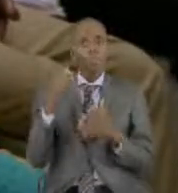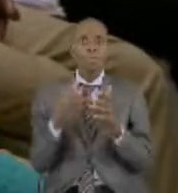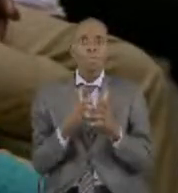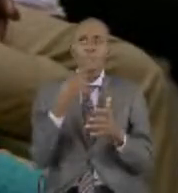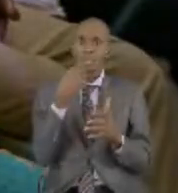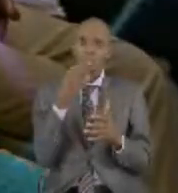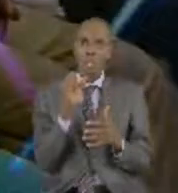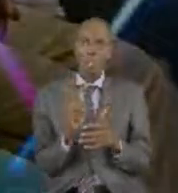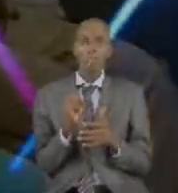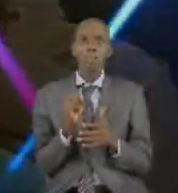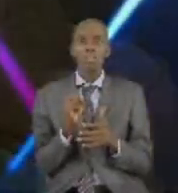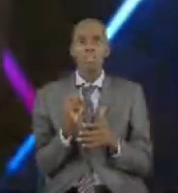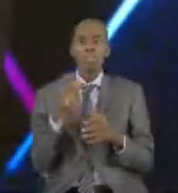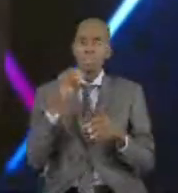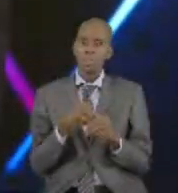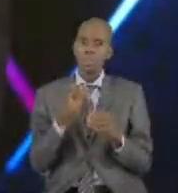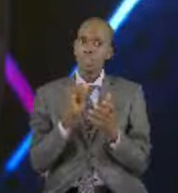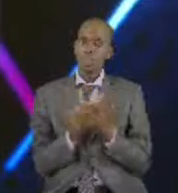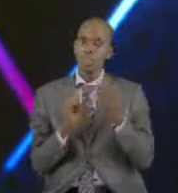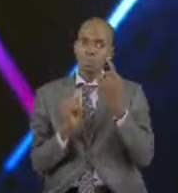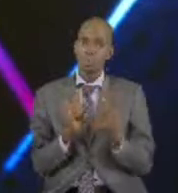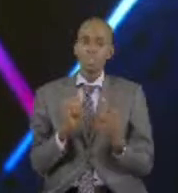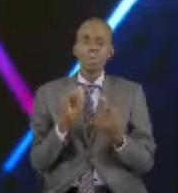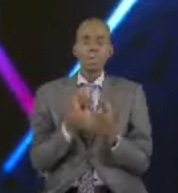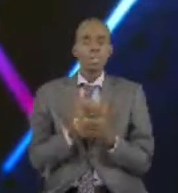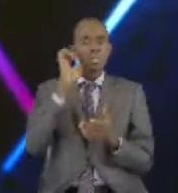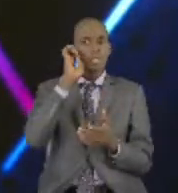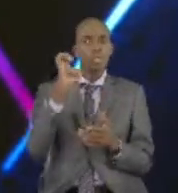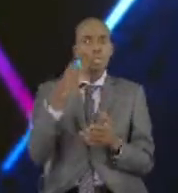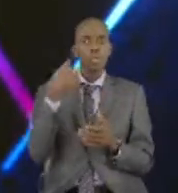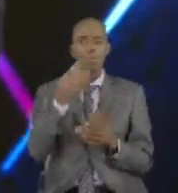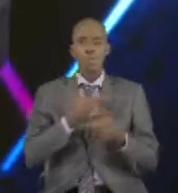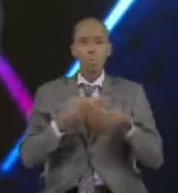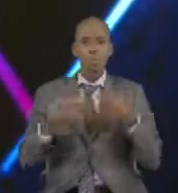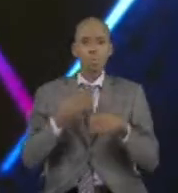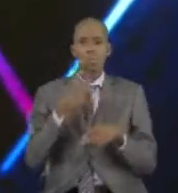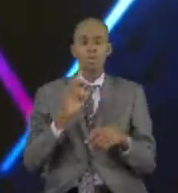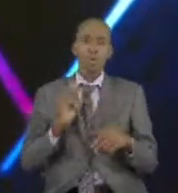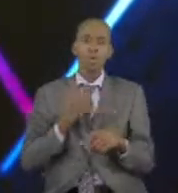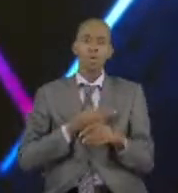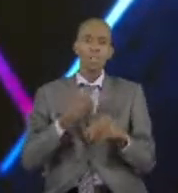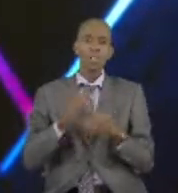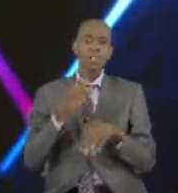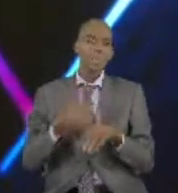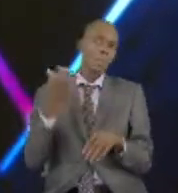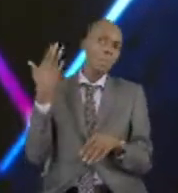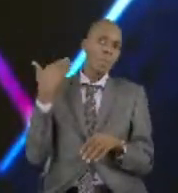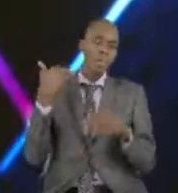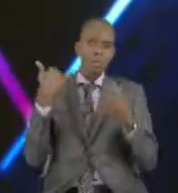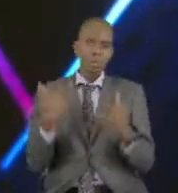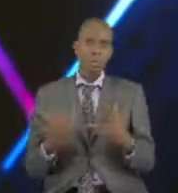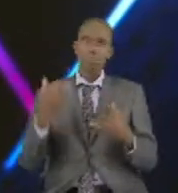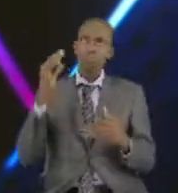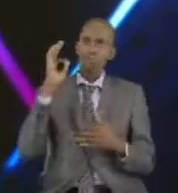dit, ils ont seulement elles avaient entendu dire, celui qui autrefois nous